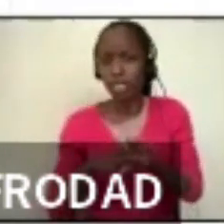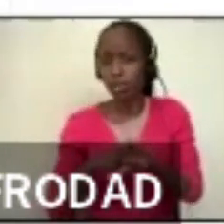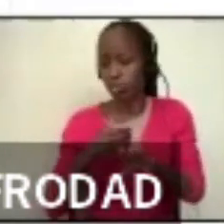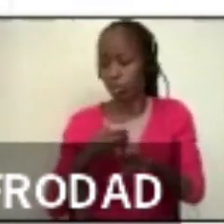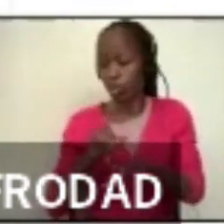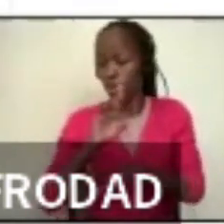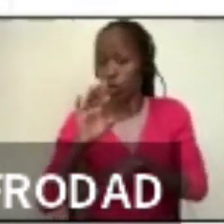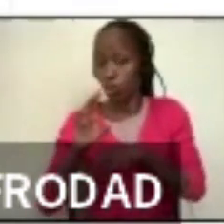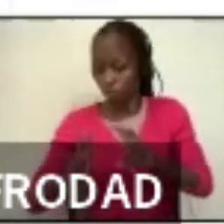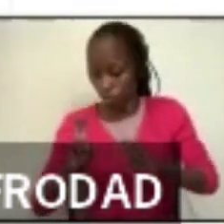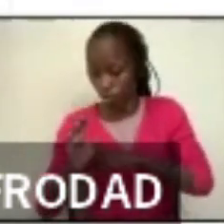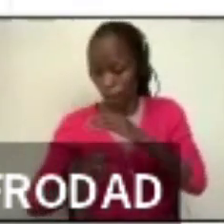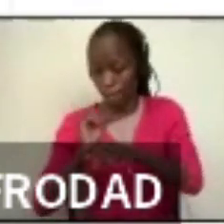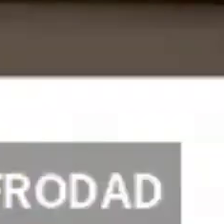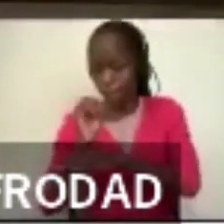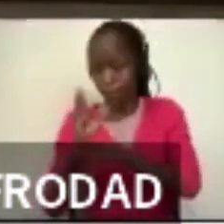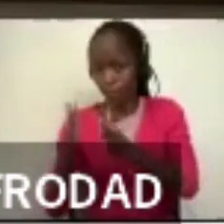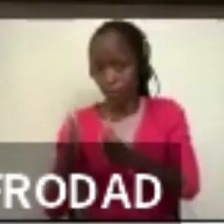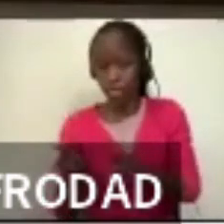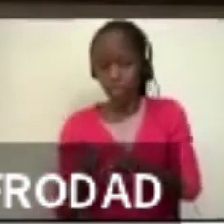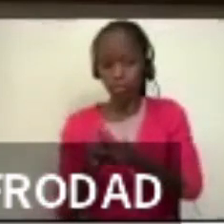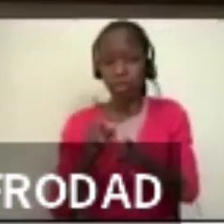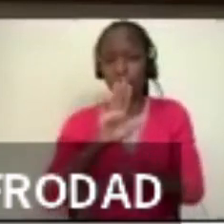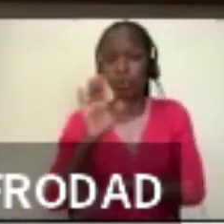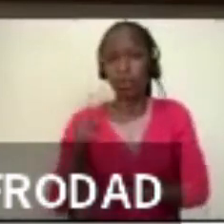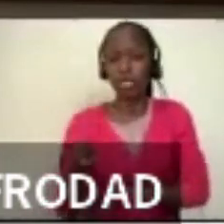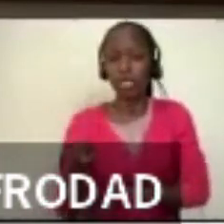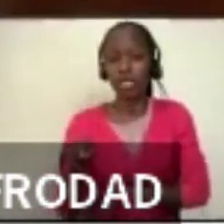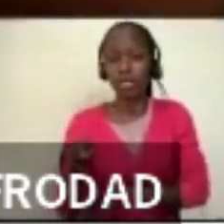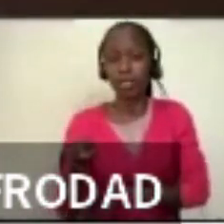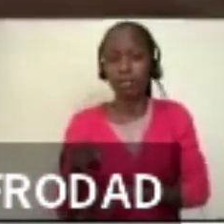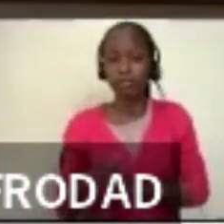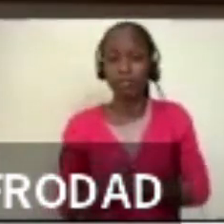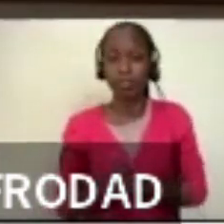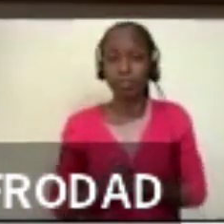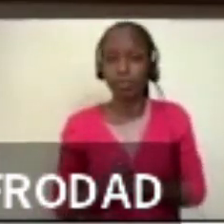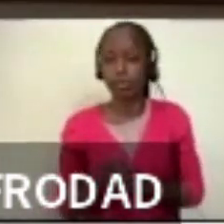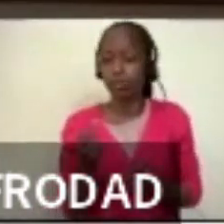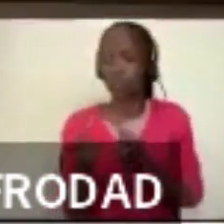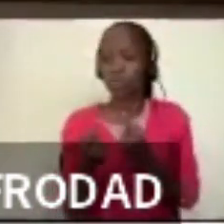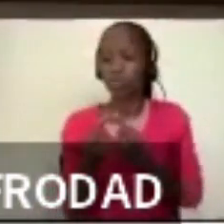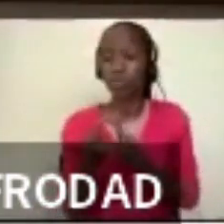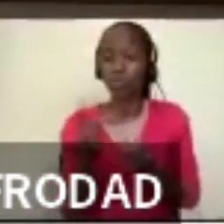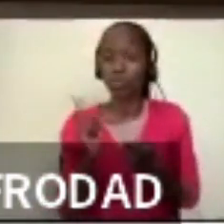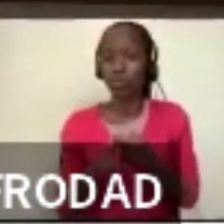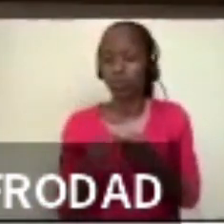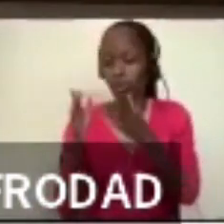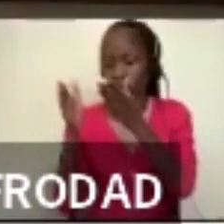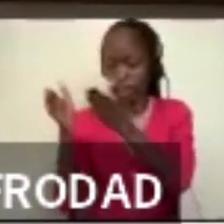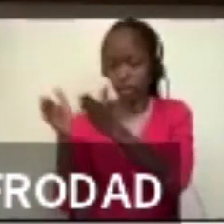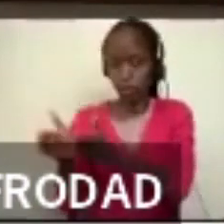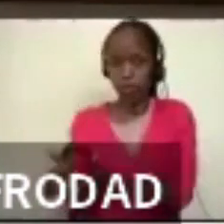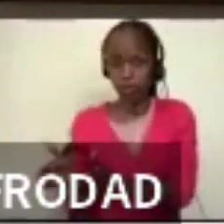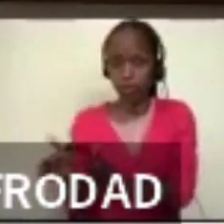le devoir d'interpeller la personne qui est incriminée, de lui dire, voilà ce que j'ai contre